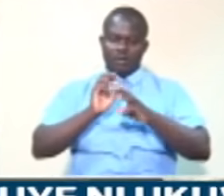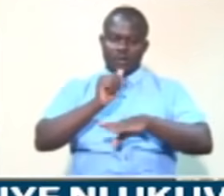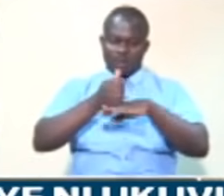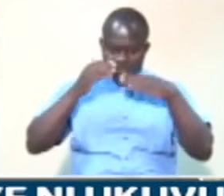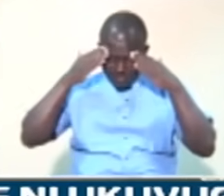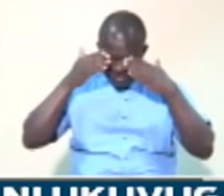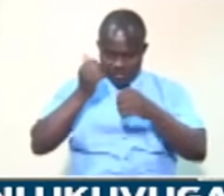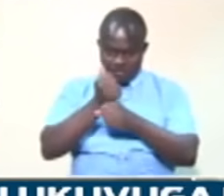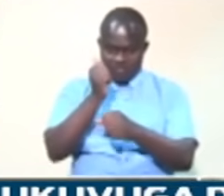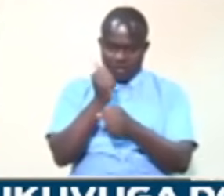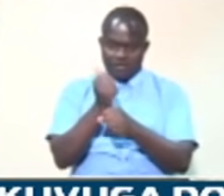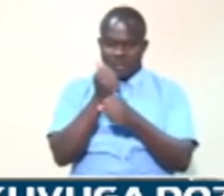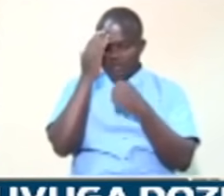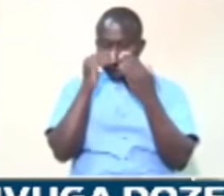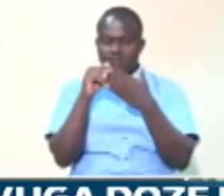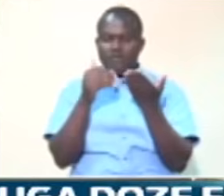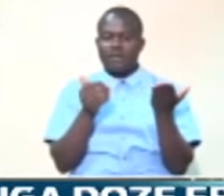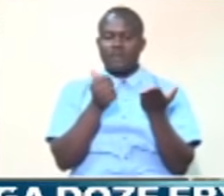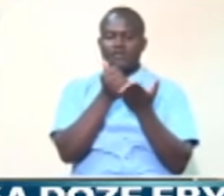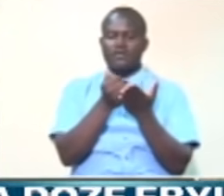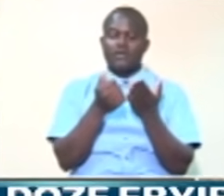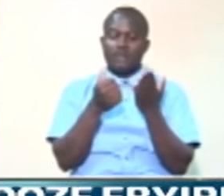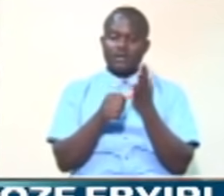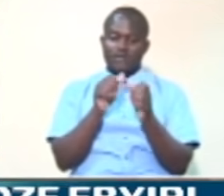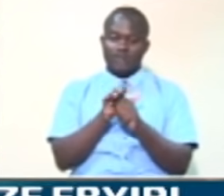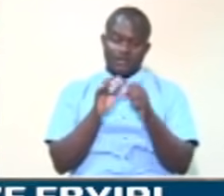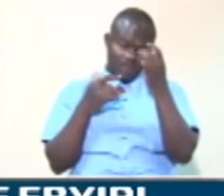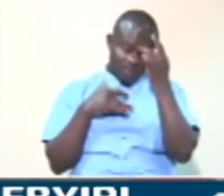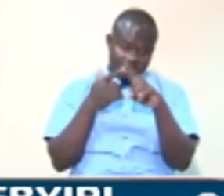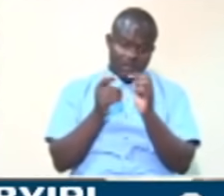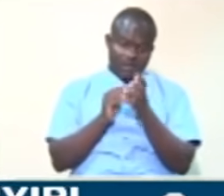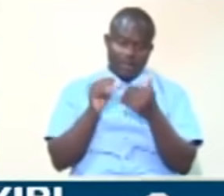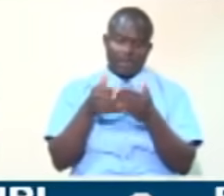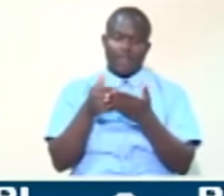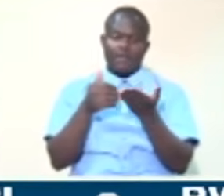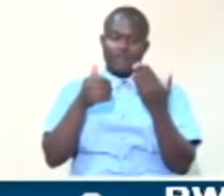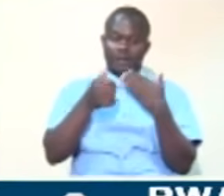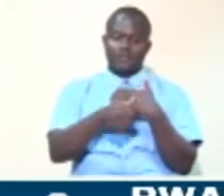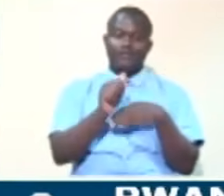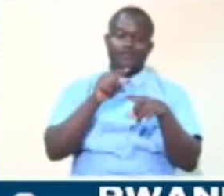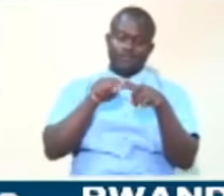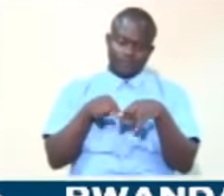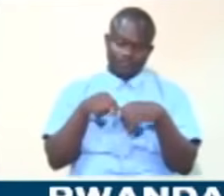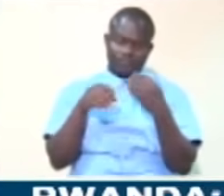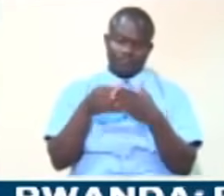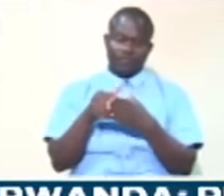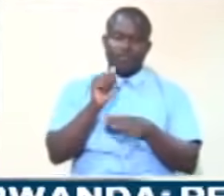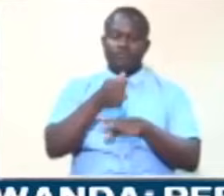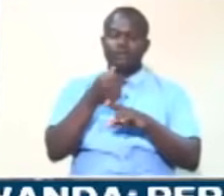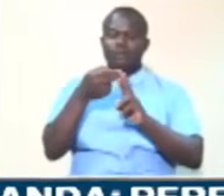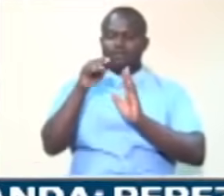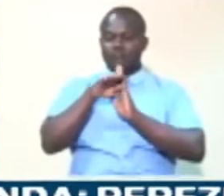imbere abakora uyu mwuga bitewe n'uko bari mu bafite ibyago byinshi byo kwandura ndetse ngo ni nabyo byashingiweho rushyirwa ku